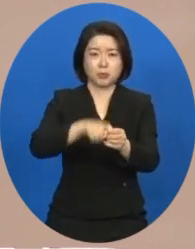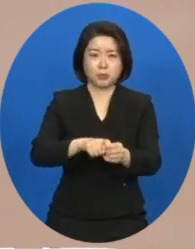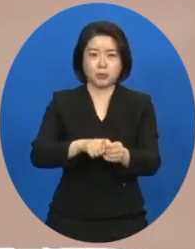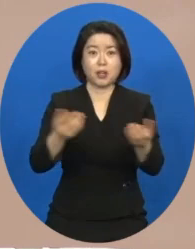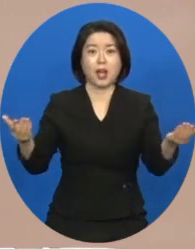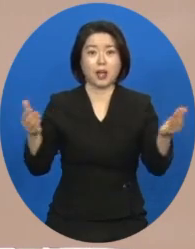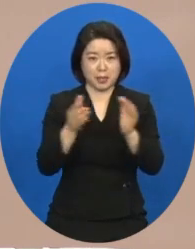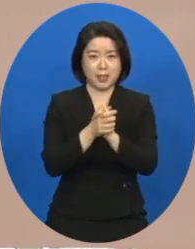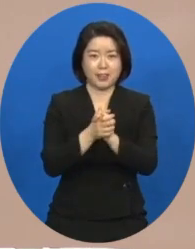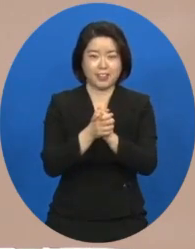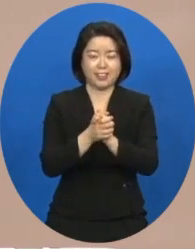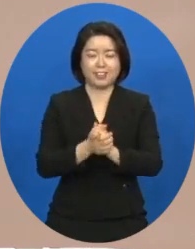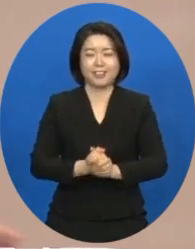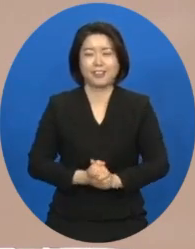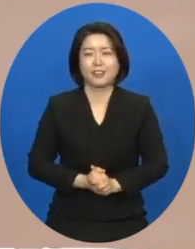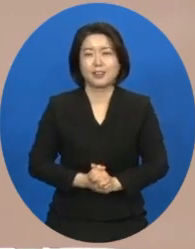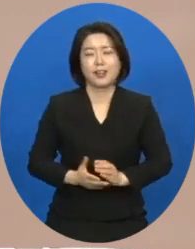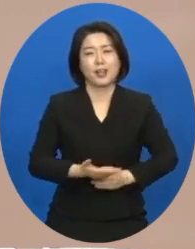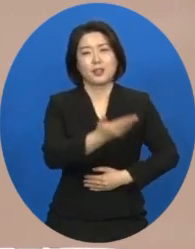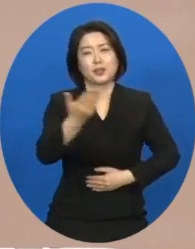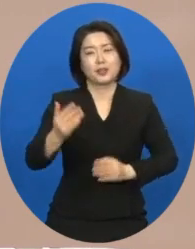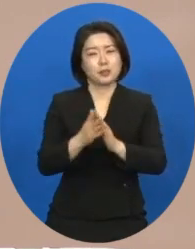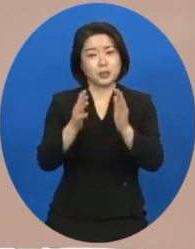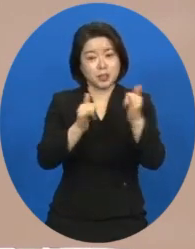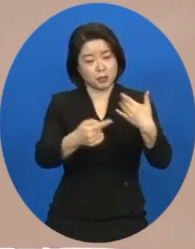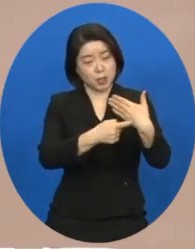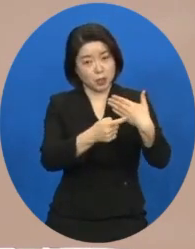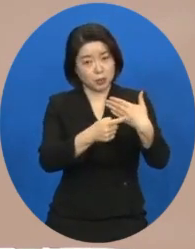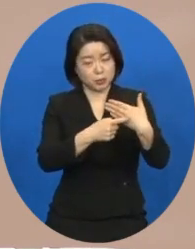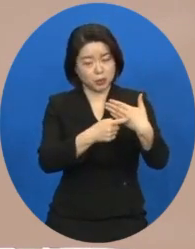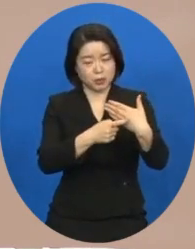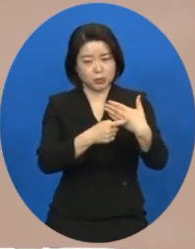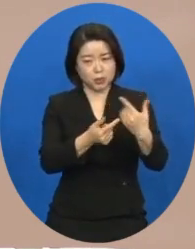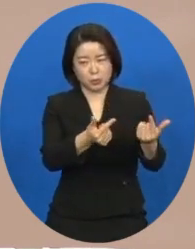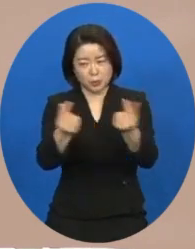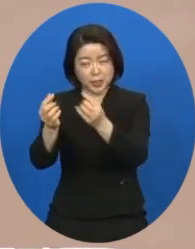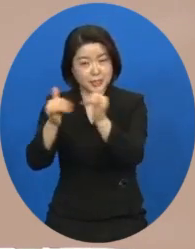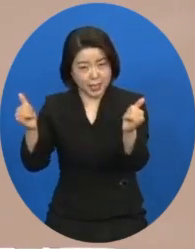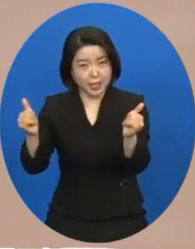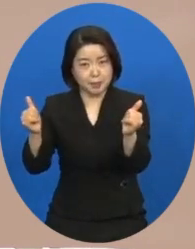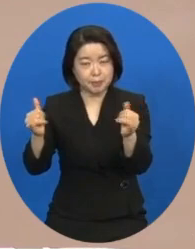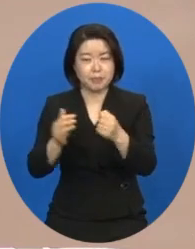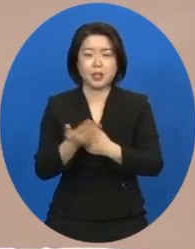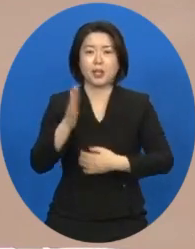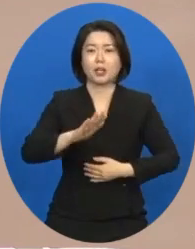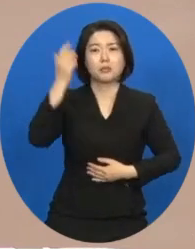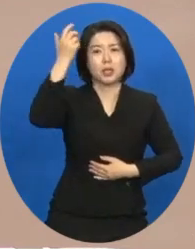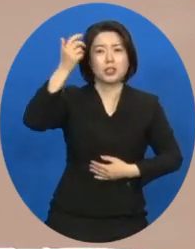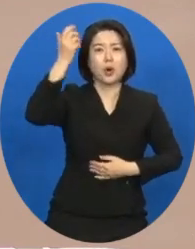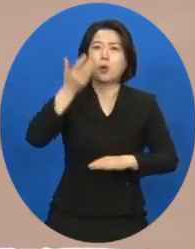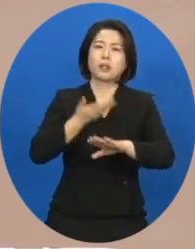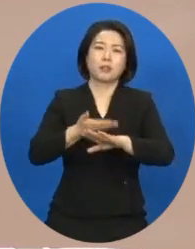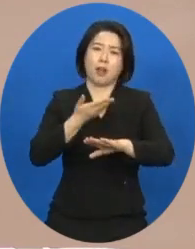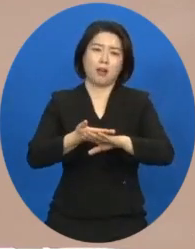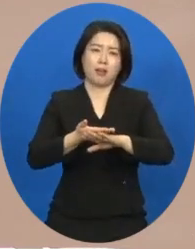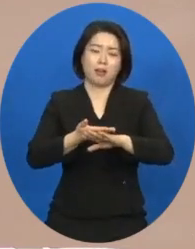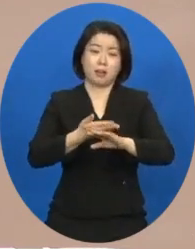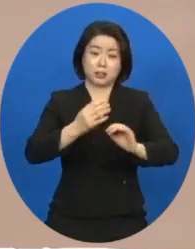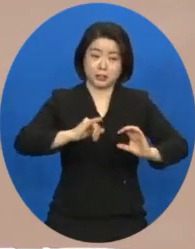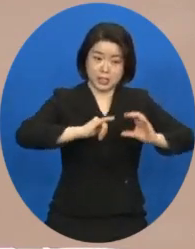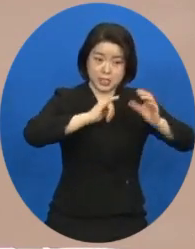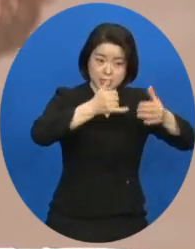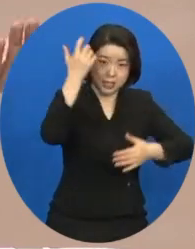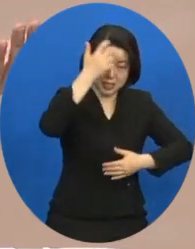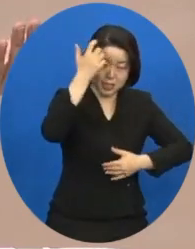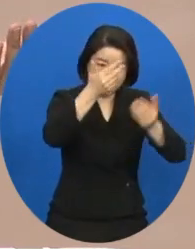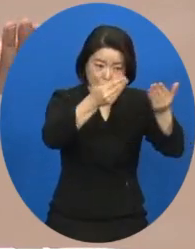아멘. 여러분, 사람이 겉으로는 똑같은 사람인 것 같아도 영이 다릅니다. 세상의 영을